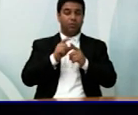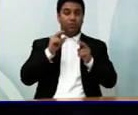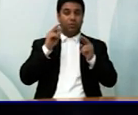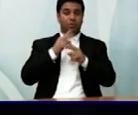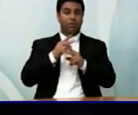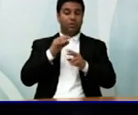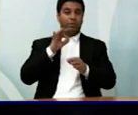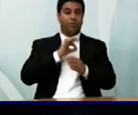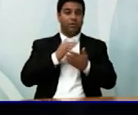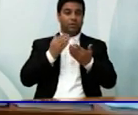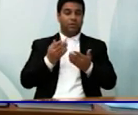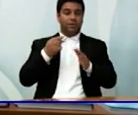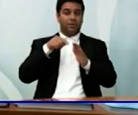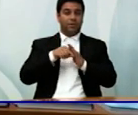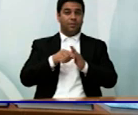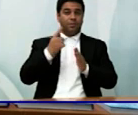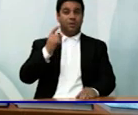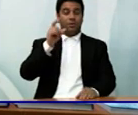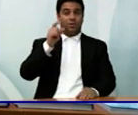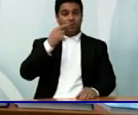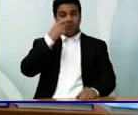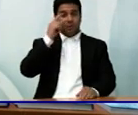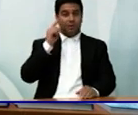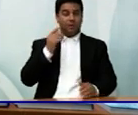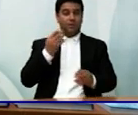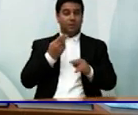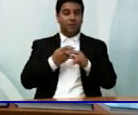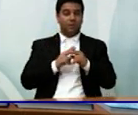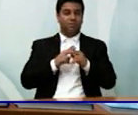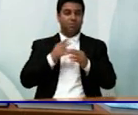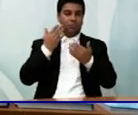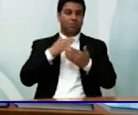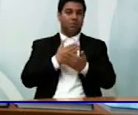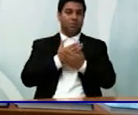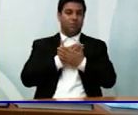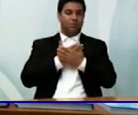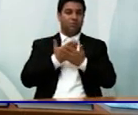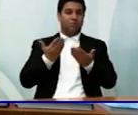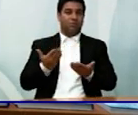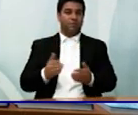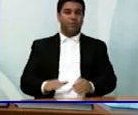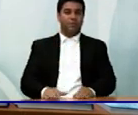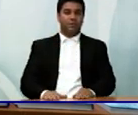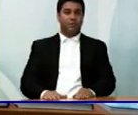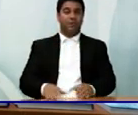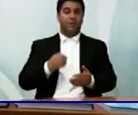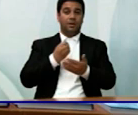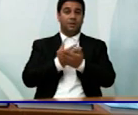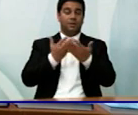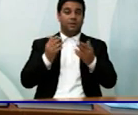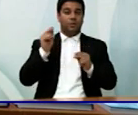qo'llanilishi natijasida bir odamning taqdiri noxushlik bilan yakunlanibdi.